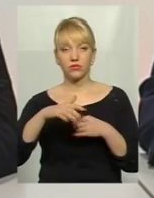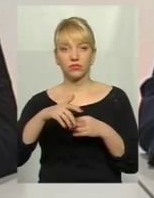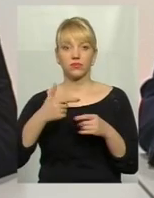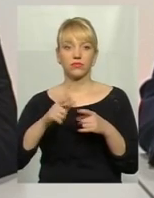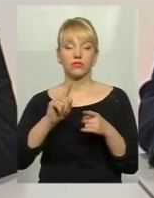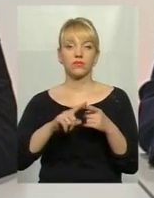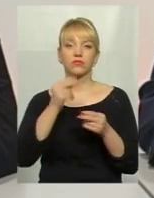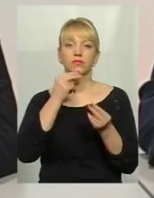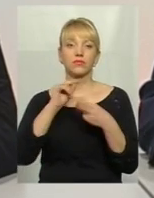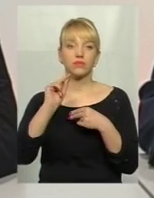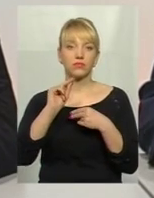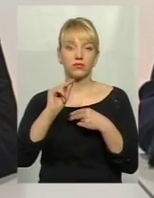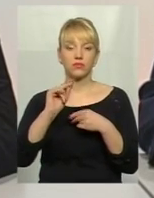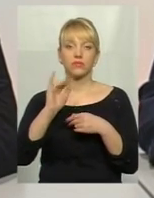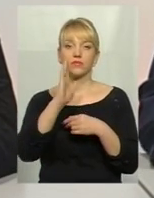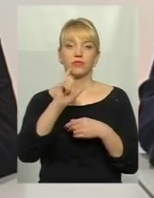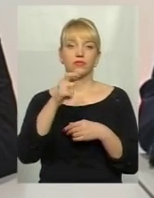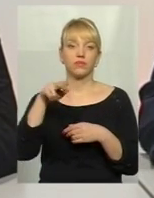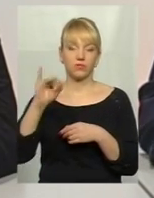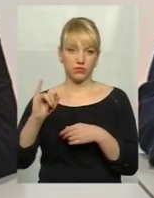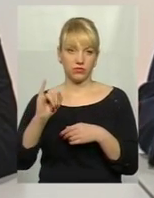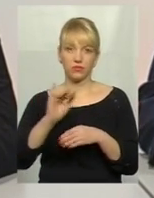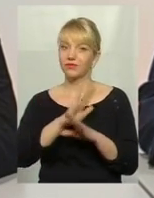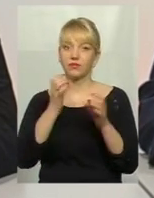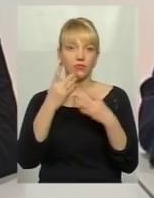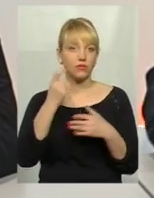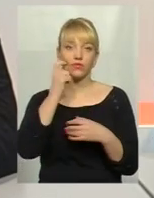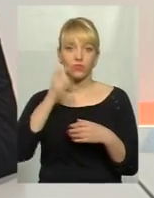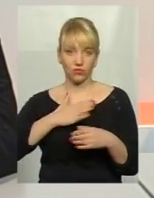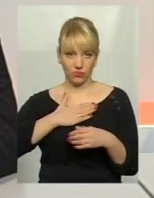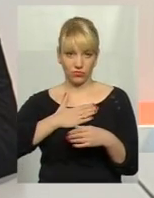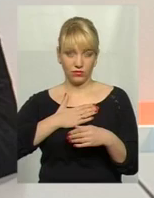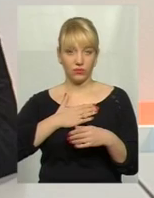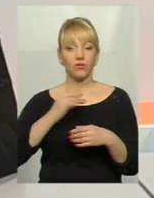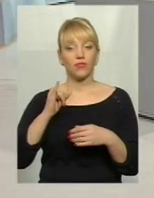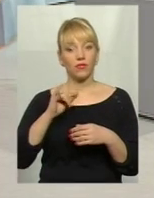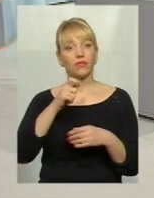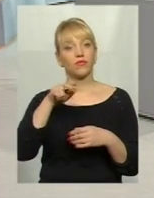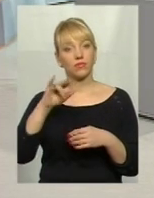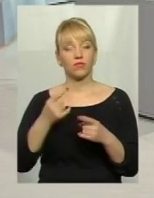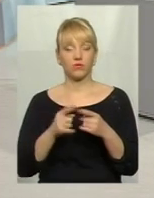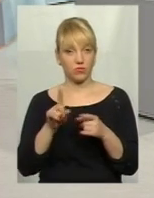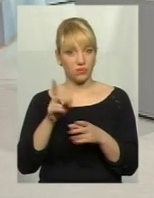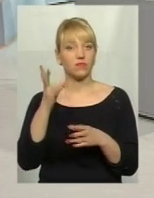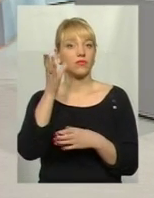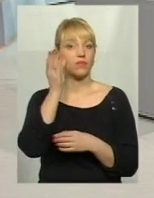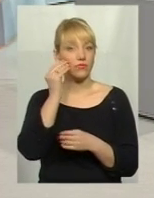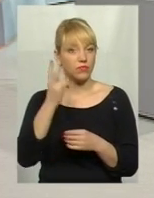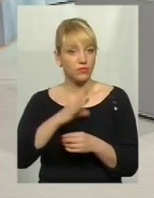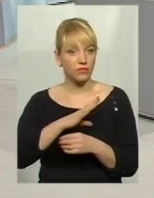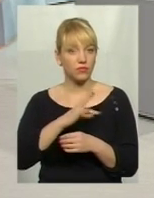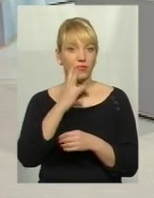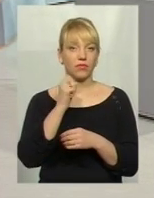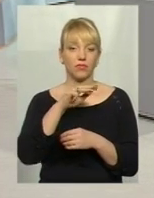чорноземи одні з найкращих земель в Європі. Не в Україні, в Європі. І тому тут також має бути цей момент врахований.